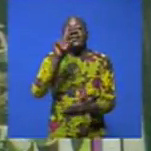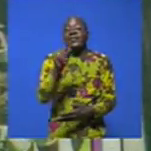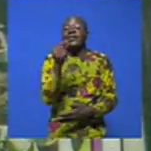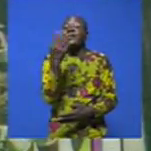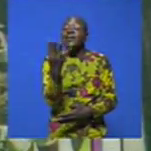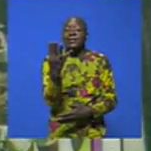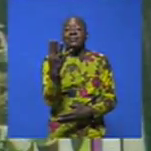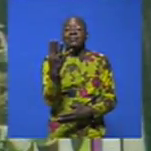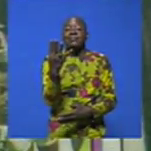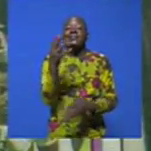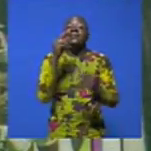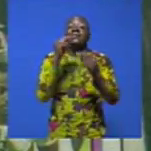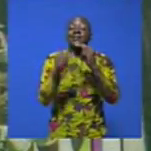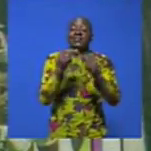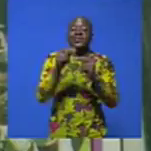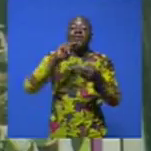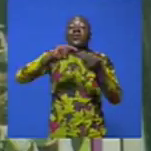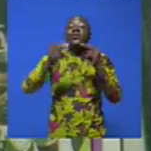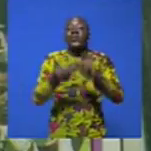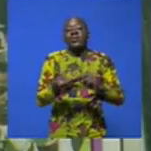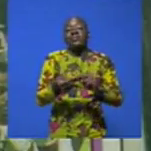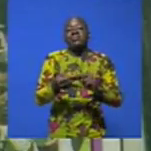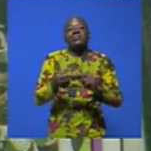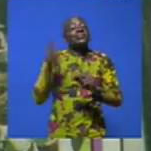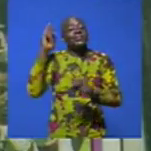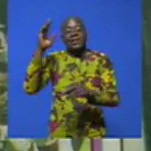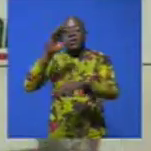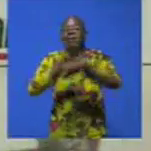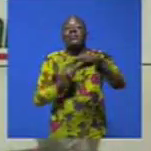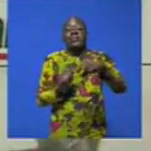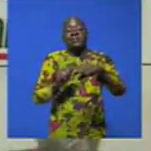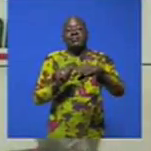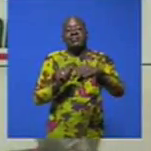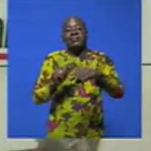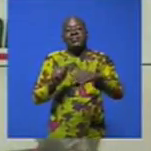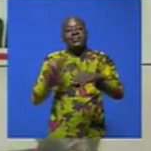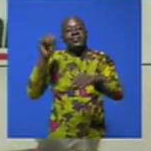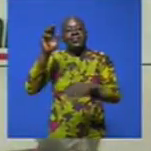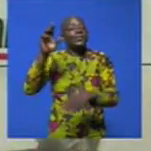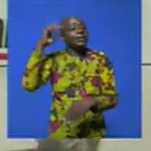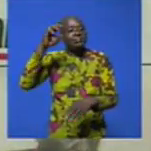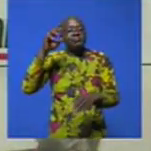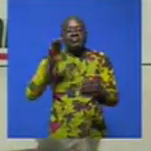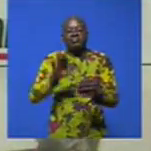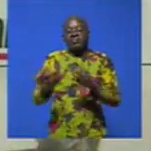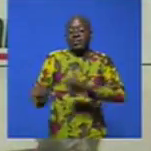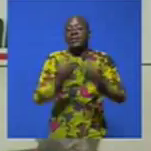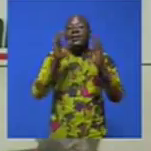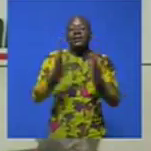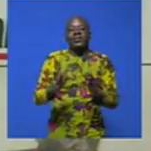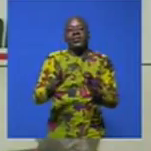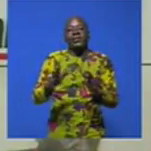le nombre de joueurs convoqués rapport les éditions le pays par par le doigté pour le match amical